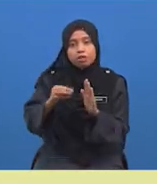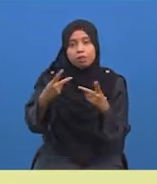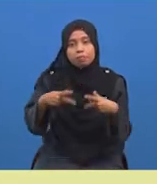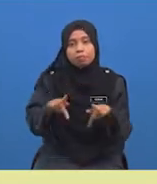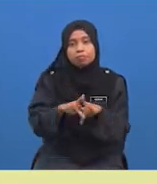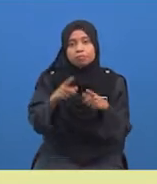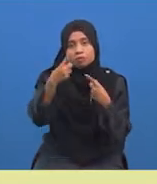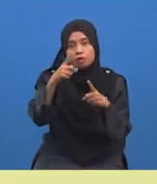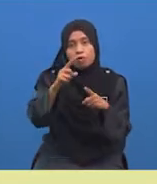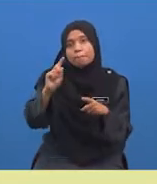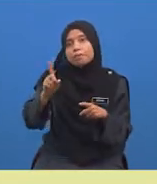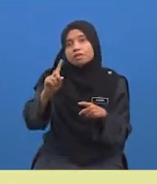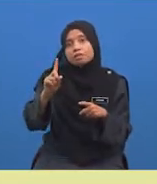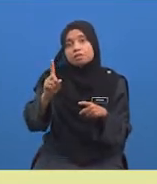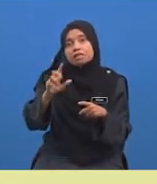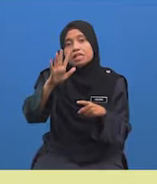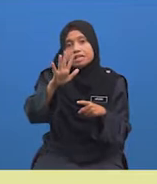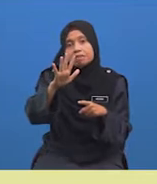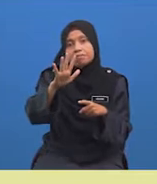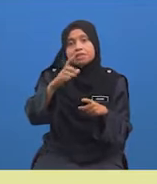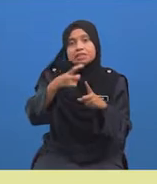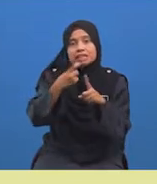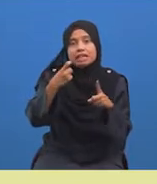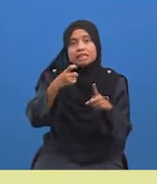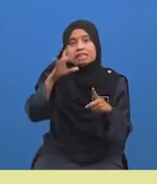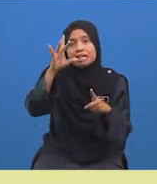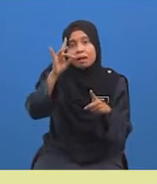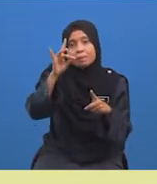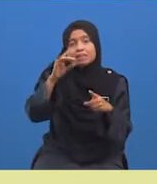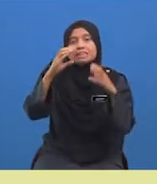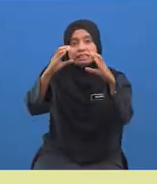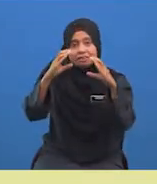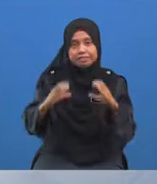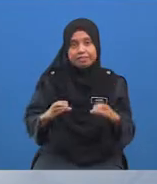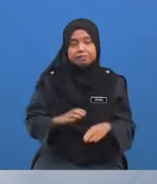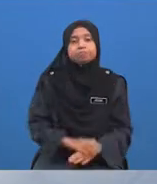menjawab mana-mana 5 dari 8 kaedah.